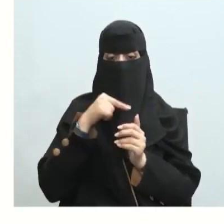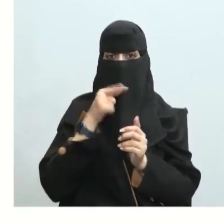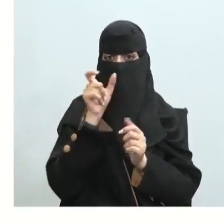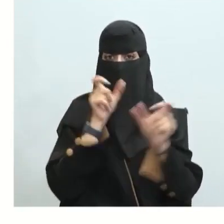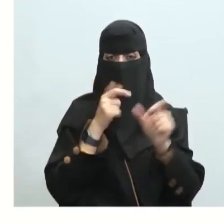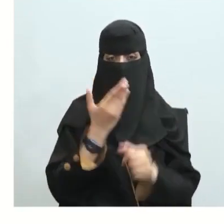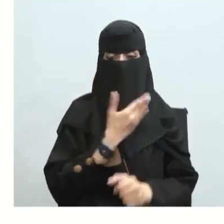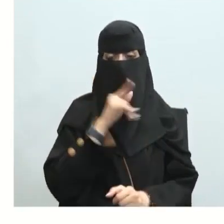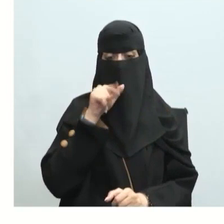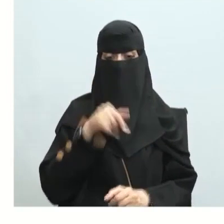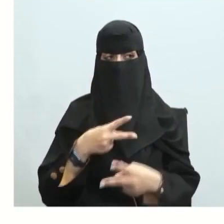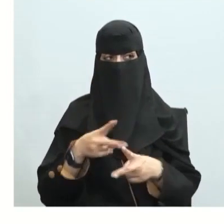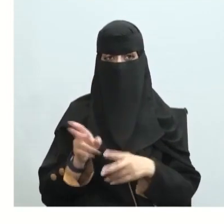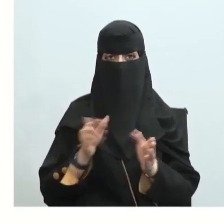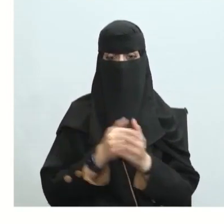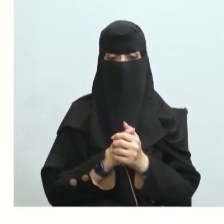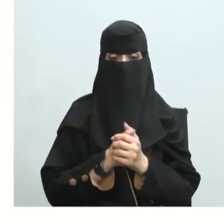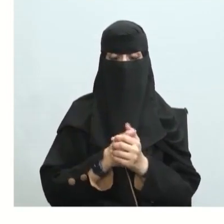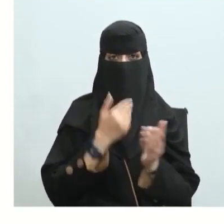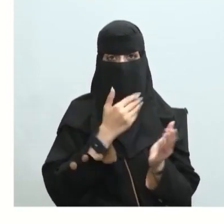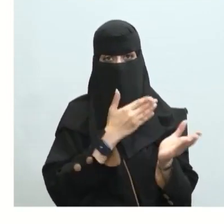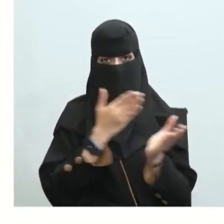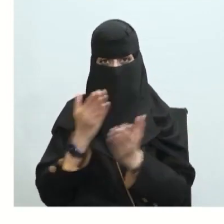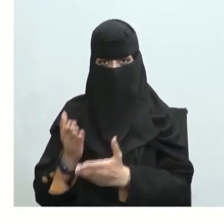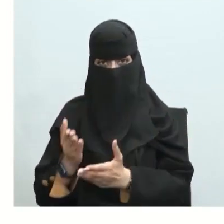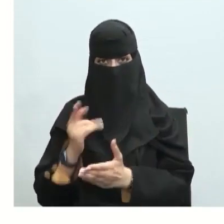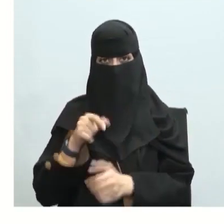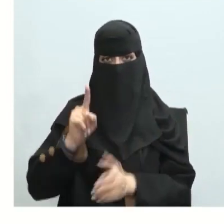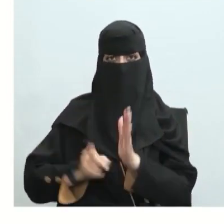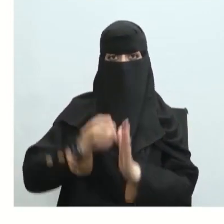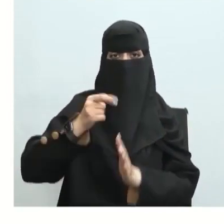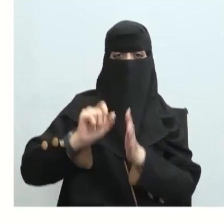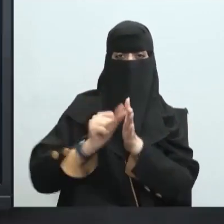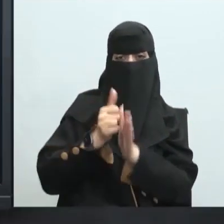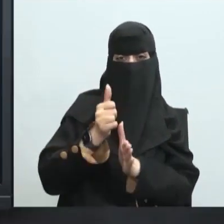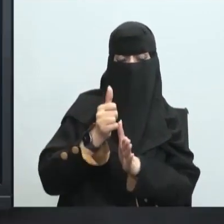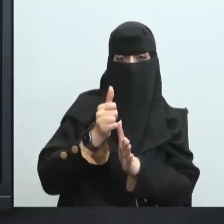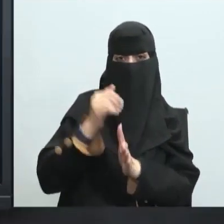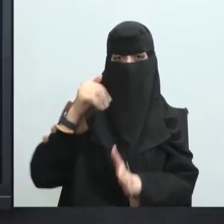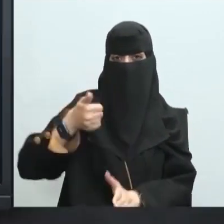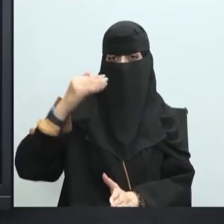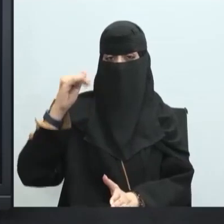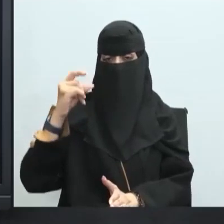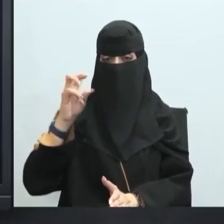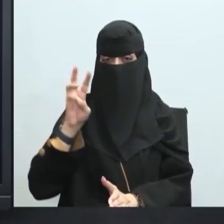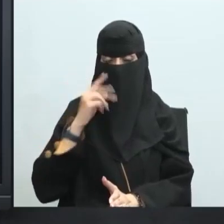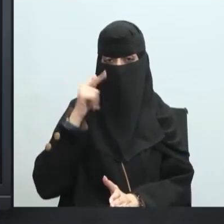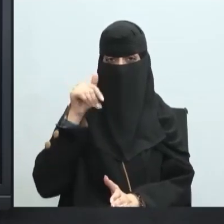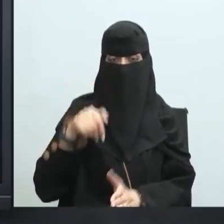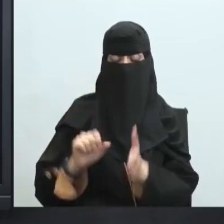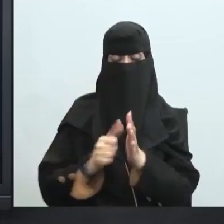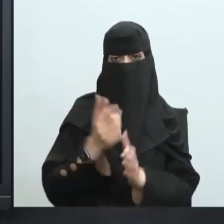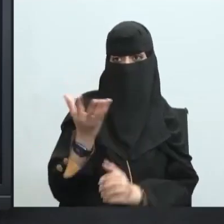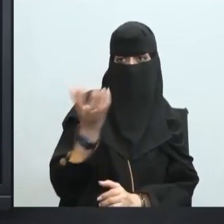الوصفيه المؤثره لاحظ هنا بدا نقول خدمه واحدث خدمه واحدث وهذا عرض